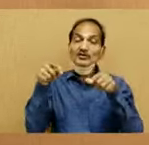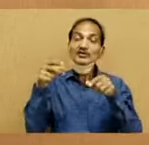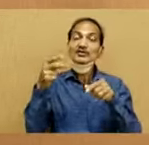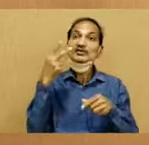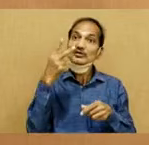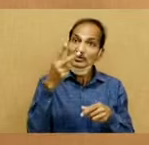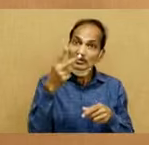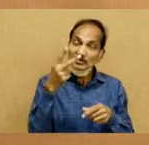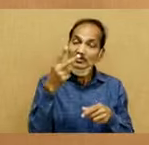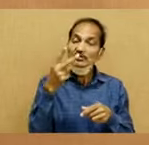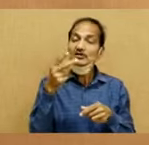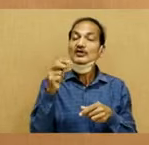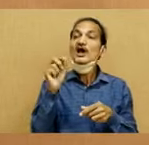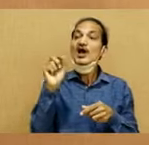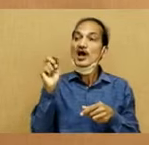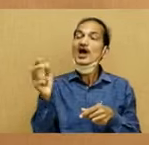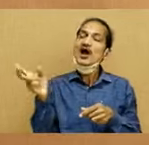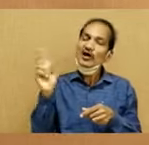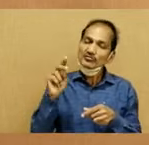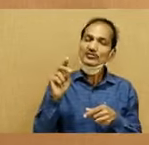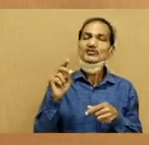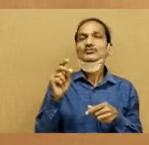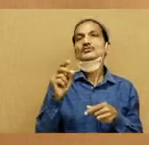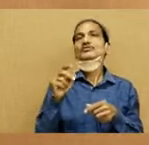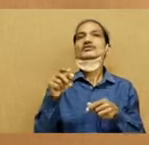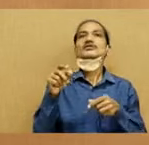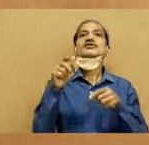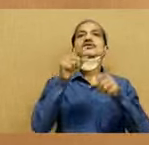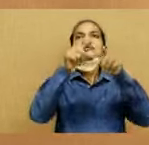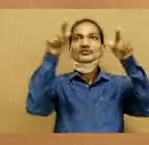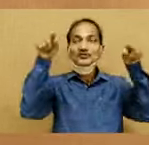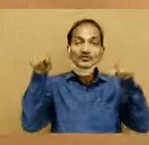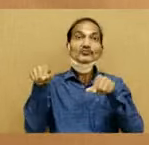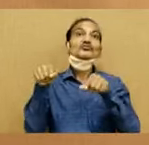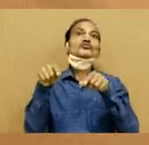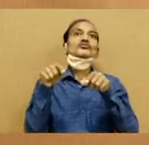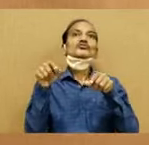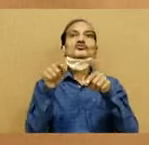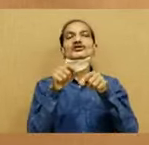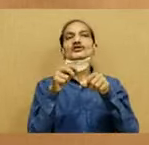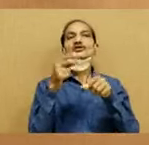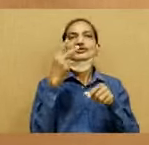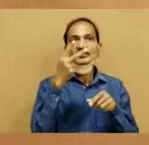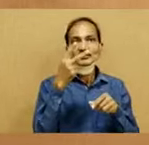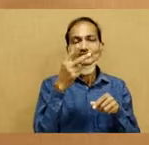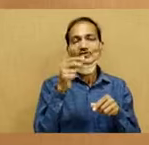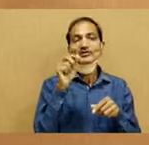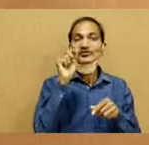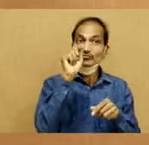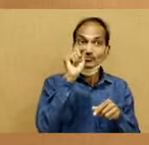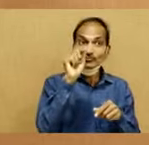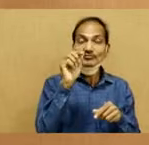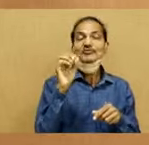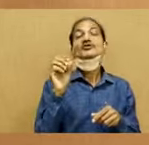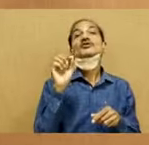କାଇଣ୍ଡଲି ତାକୁ ସ୍କ୍ରିନ୍କୁ ଆଣନ୍ତୁ, ଯେଉଁ ସ୍ଲାଇଡ଼ରେ ଶ୍ରୀମତୀ ପଣ୍ଡିତ ଦେଖାଇଥିଲେ